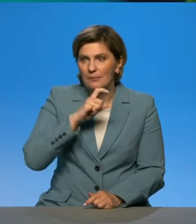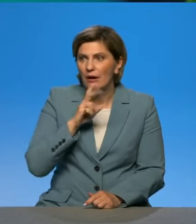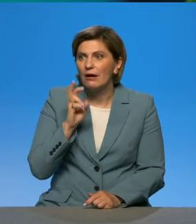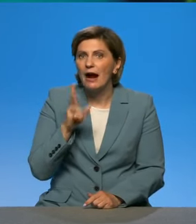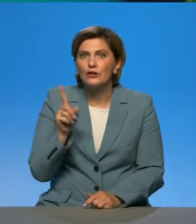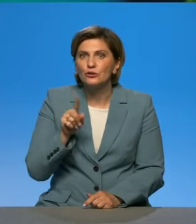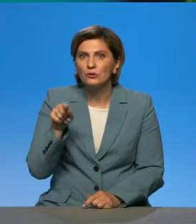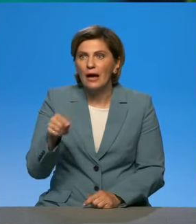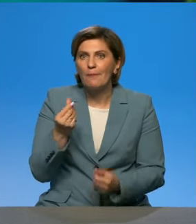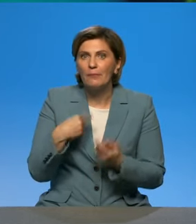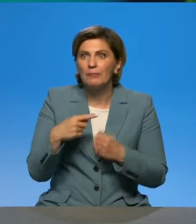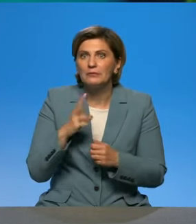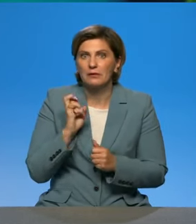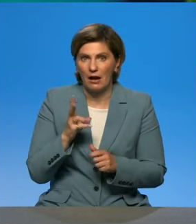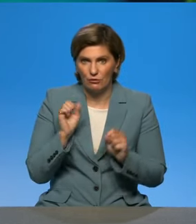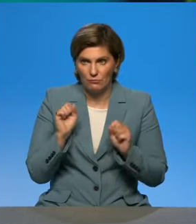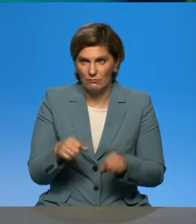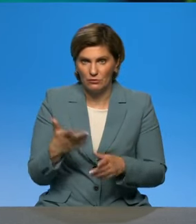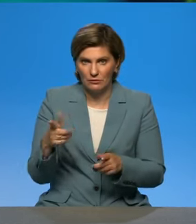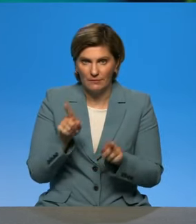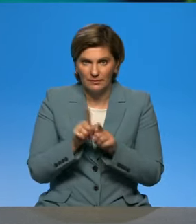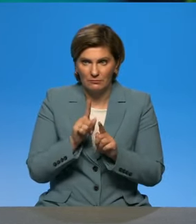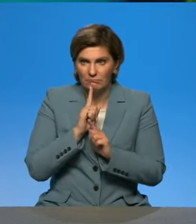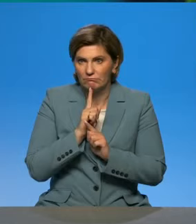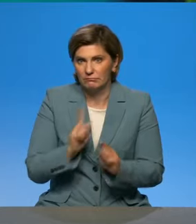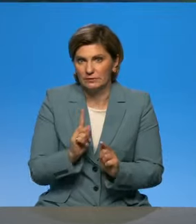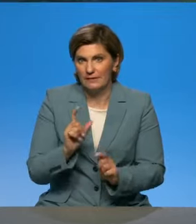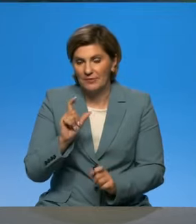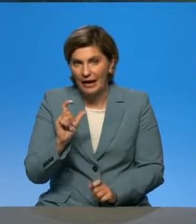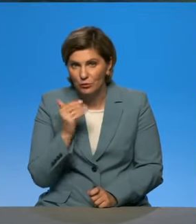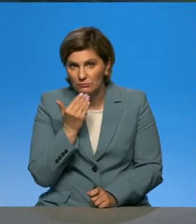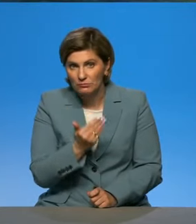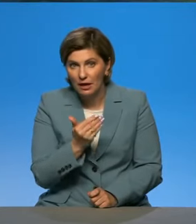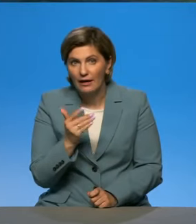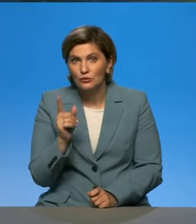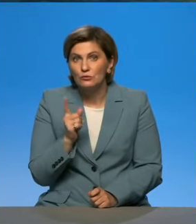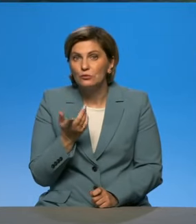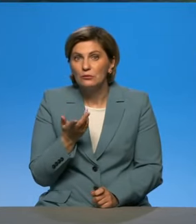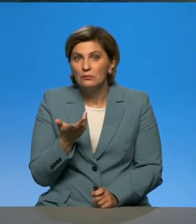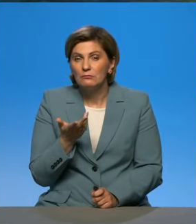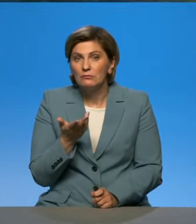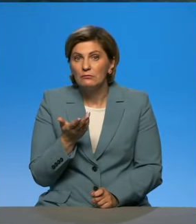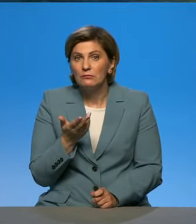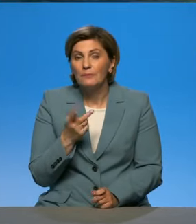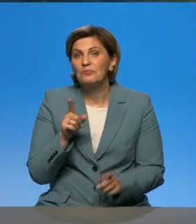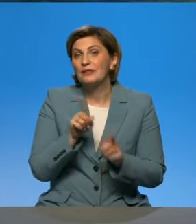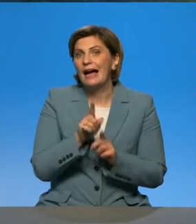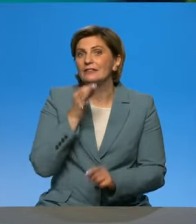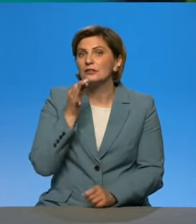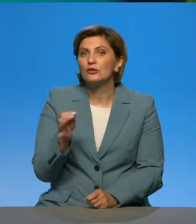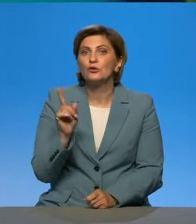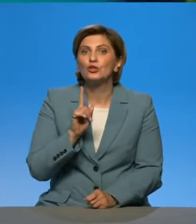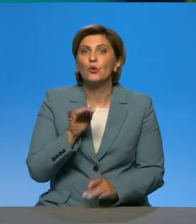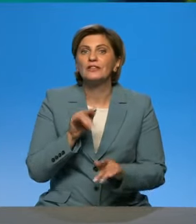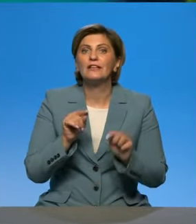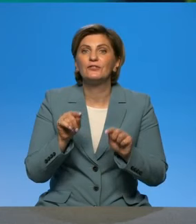вижу, что это все открыто. Это что, настолько это своеобразный легко. Народ? А почему? Или нужно найти какие-то подходы? Я вам так скажу. Вы знаете, дело в том, что